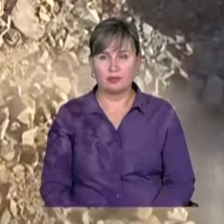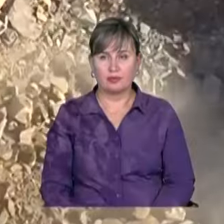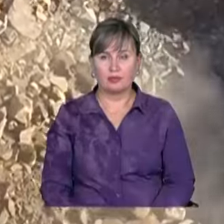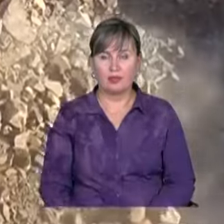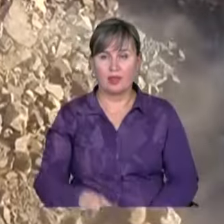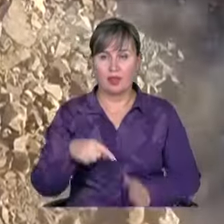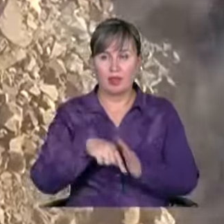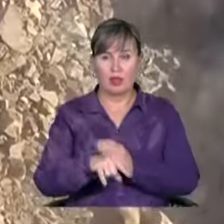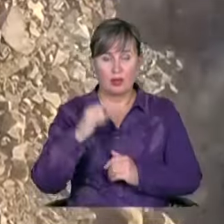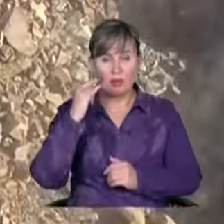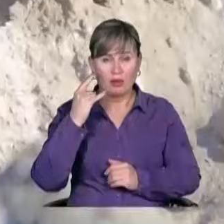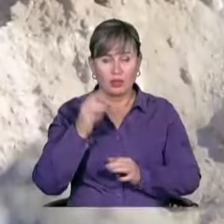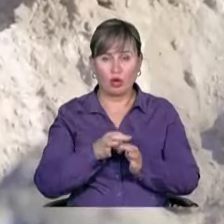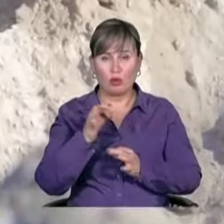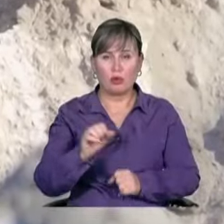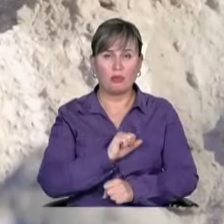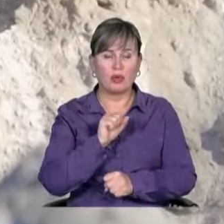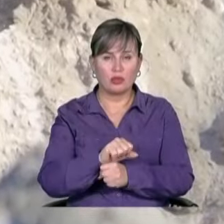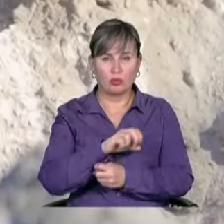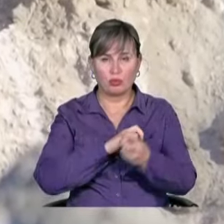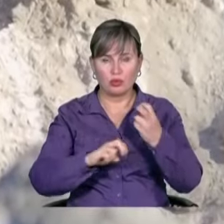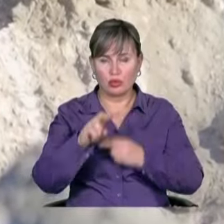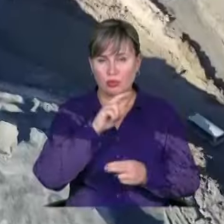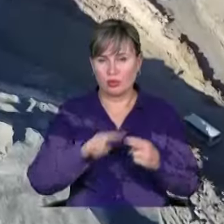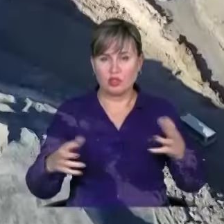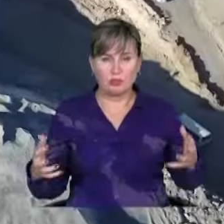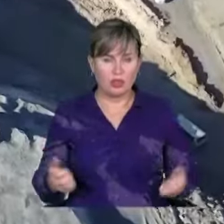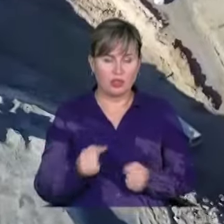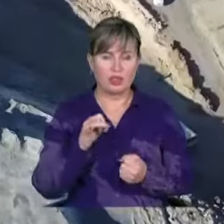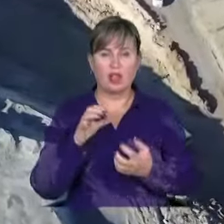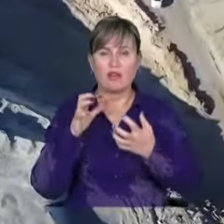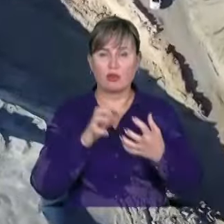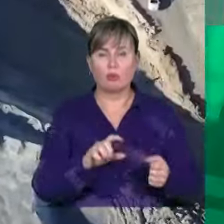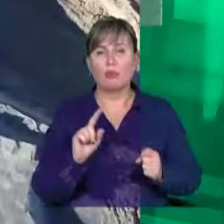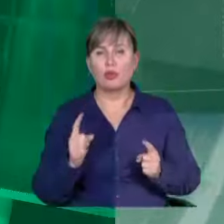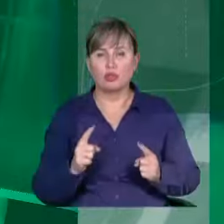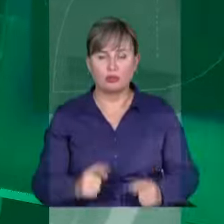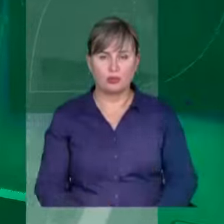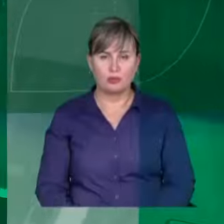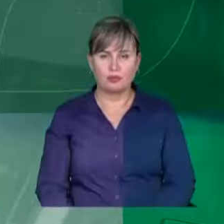руднике в Павлодарской области приостановили поиски пропавших спасателей и автобуса. Почему?